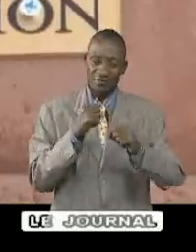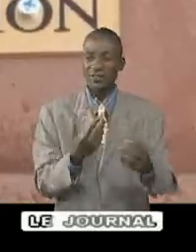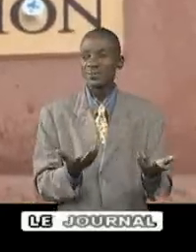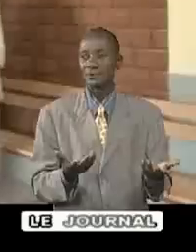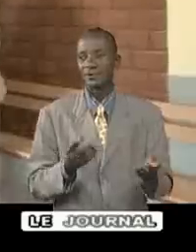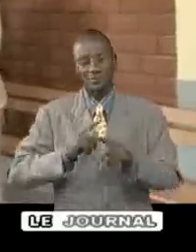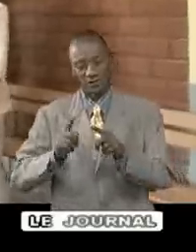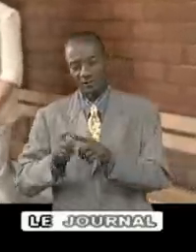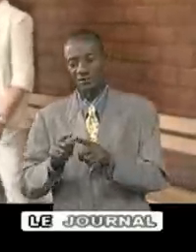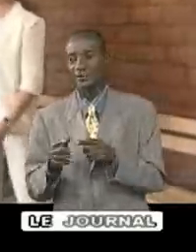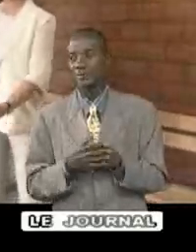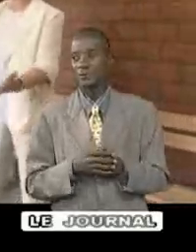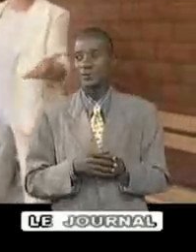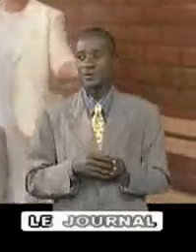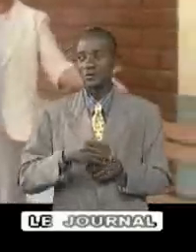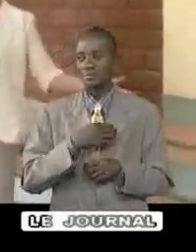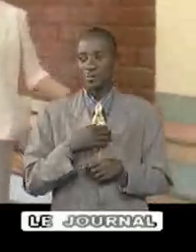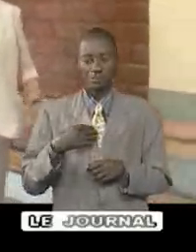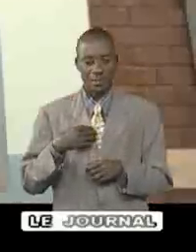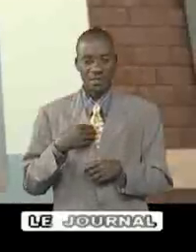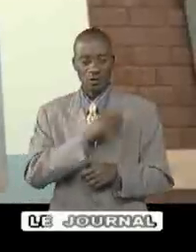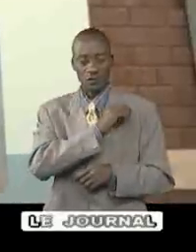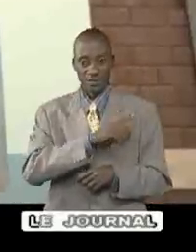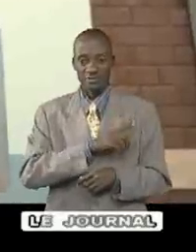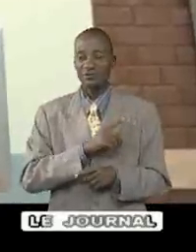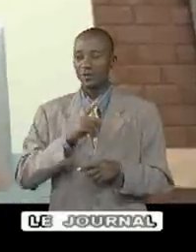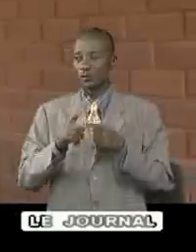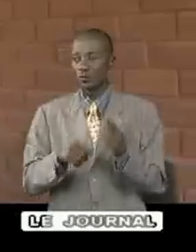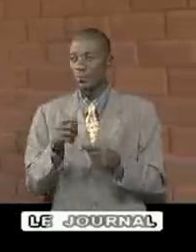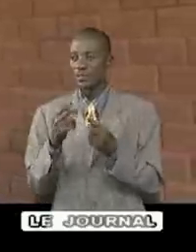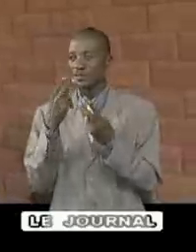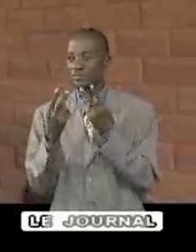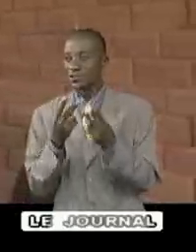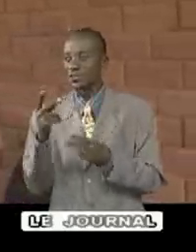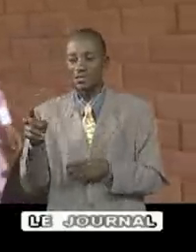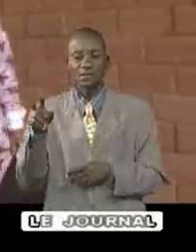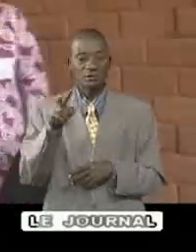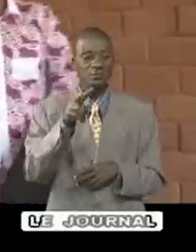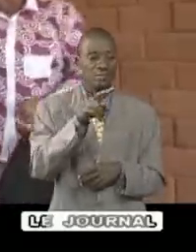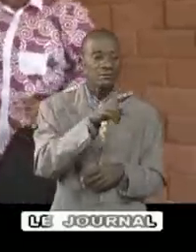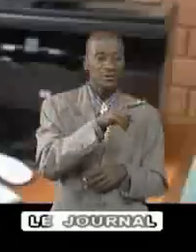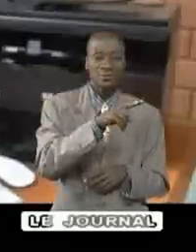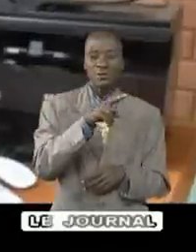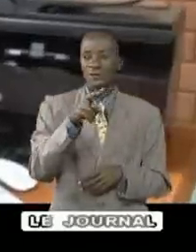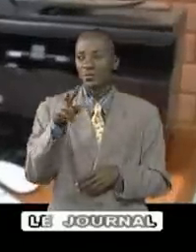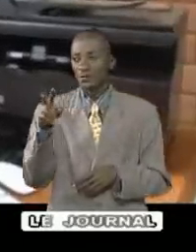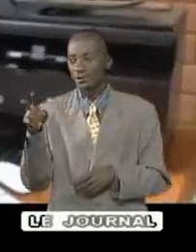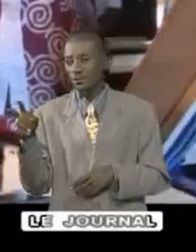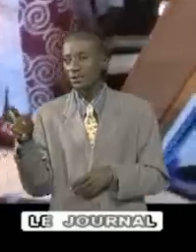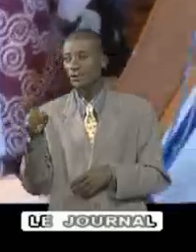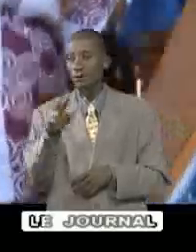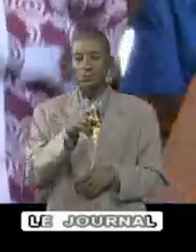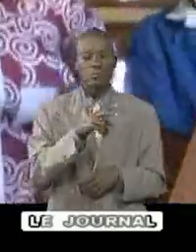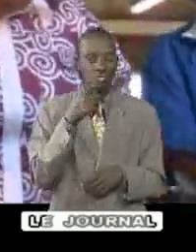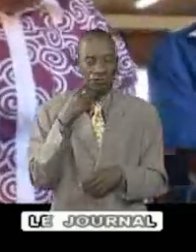L'épouse du chef de l'État va découvrir agréablement la matérialisation de son rêve qui est celui d'offrir une